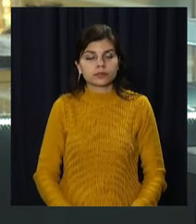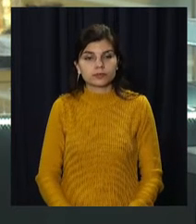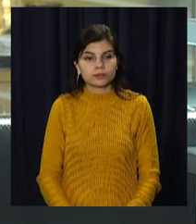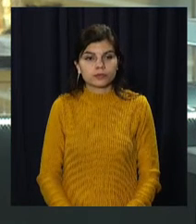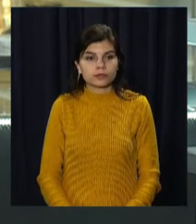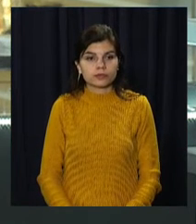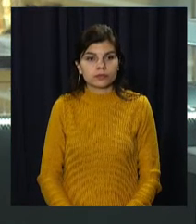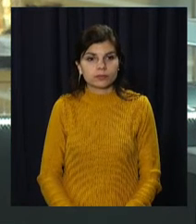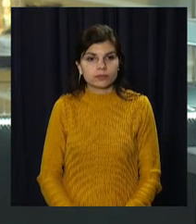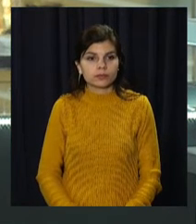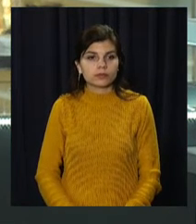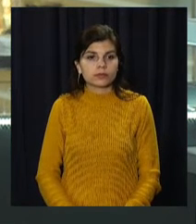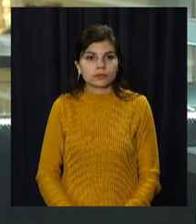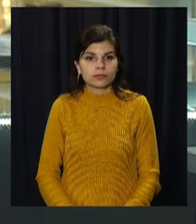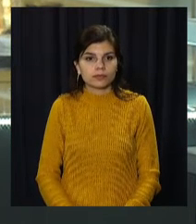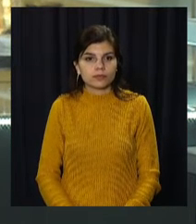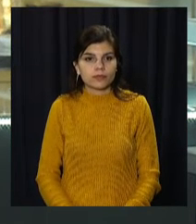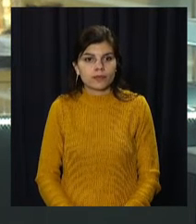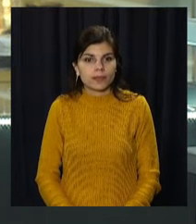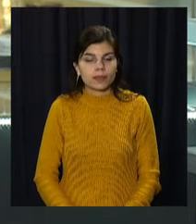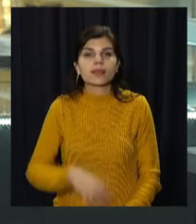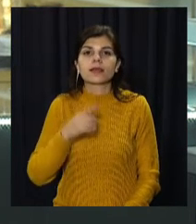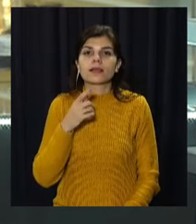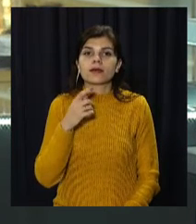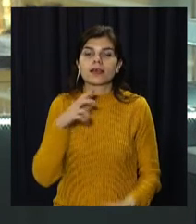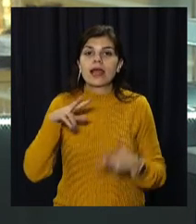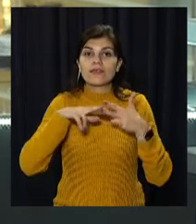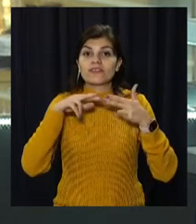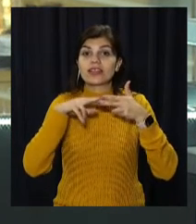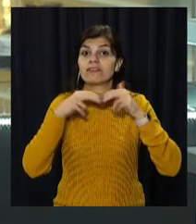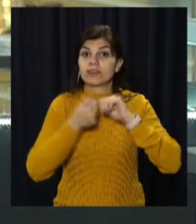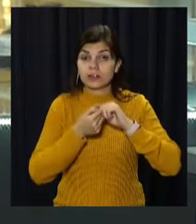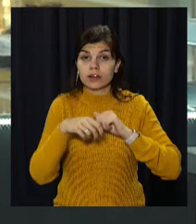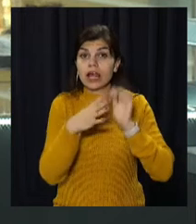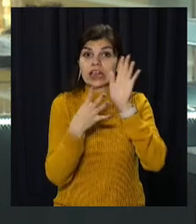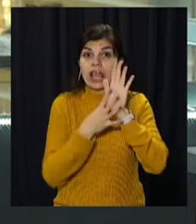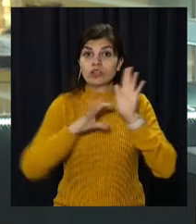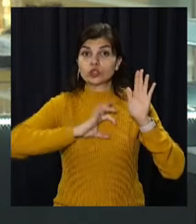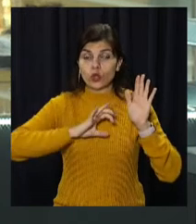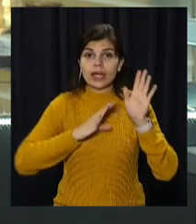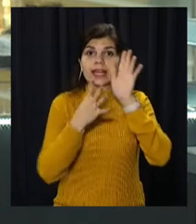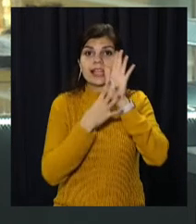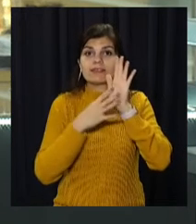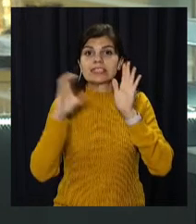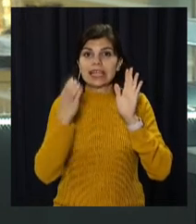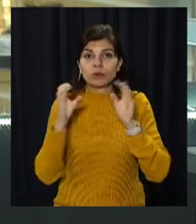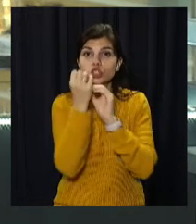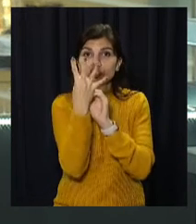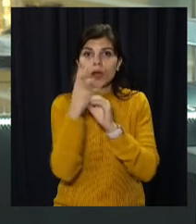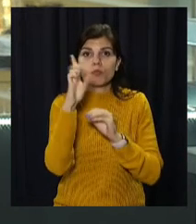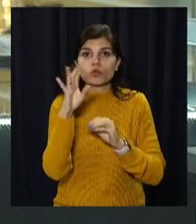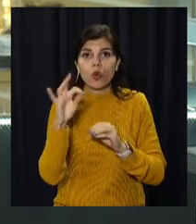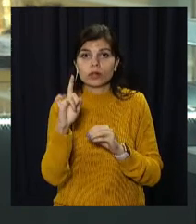Медальний дощ в Івано-Франківську. 9 золотих, 9 срібних і 14 бронзових. Саме стільки нагород завоювала